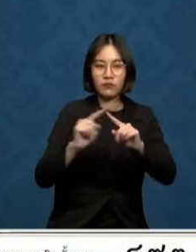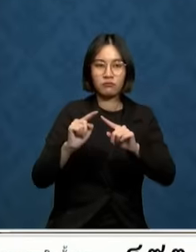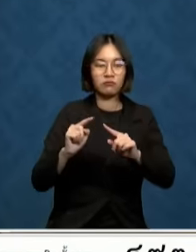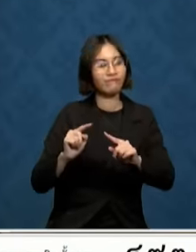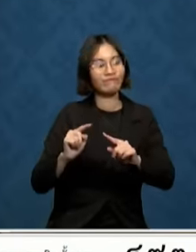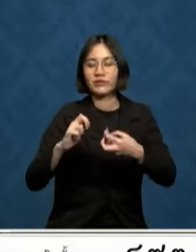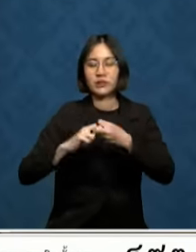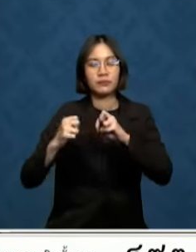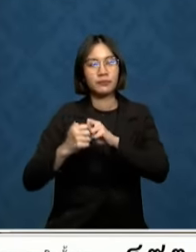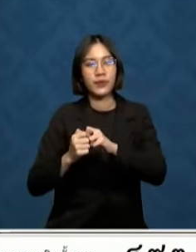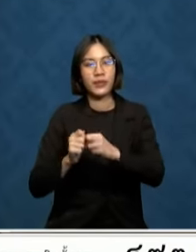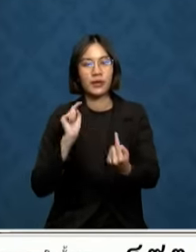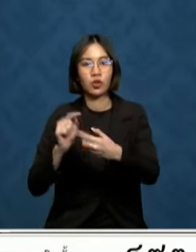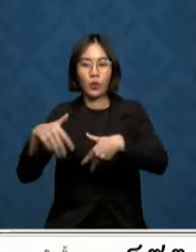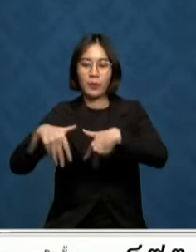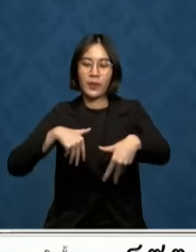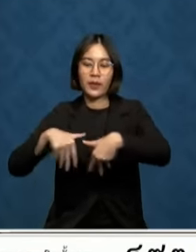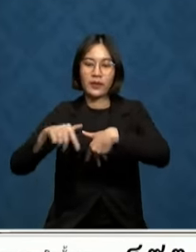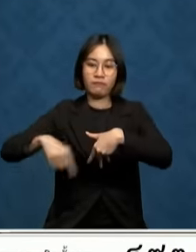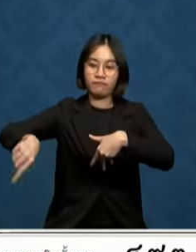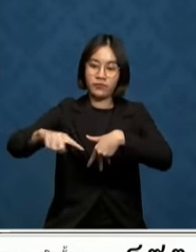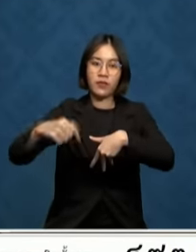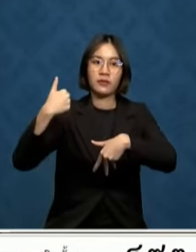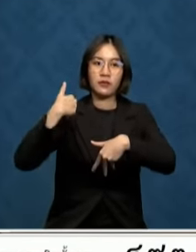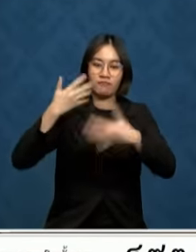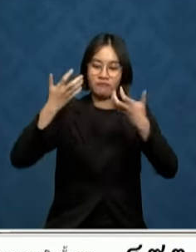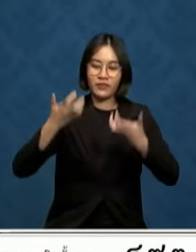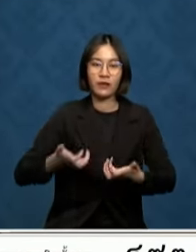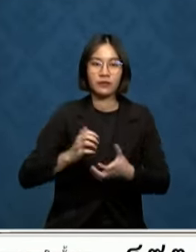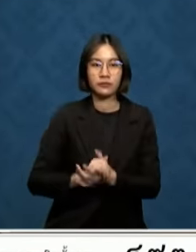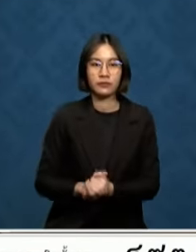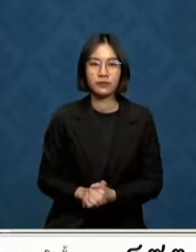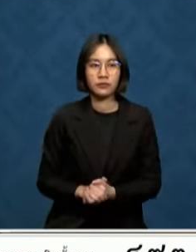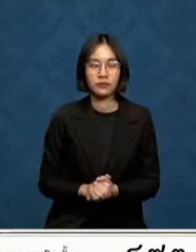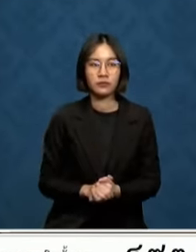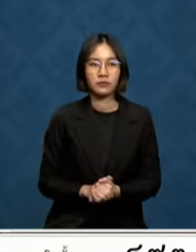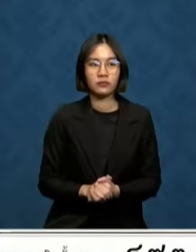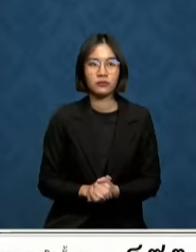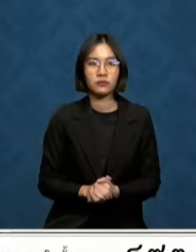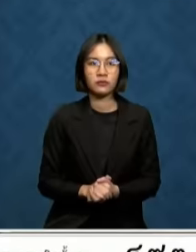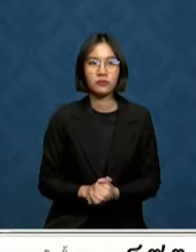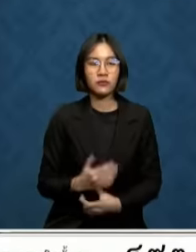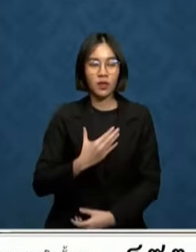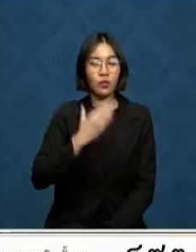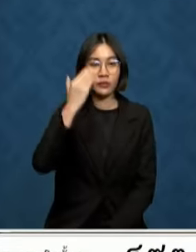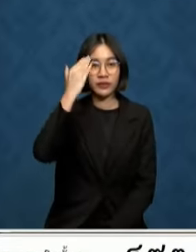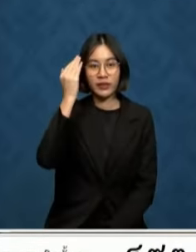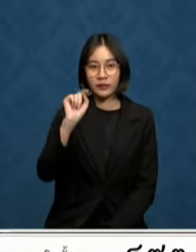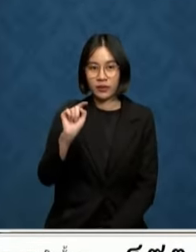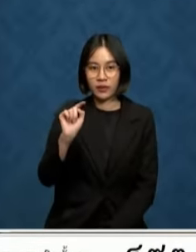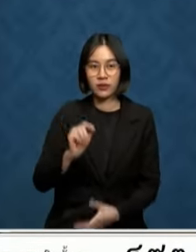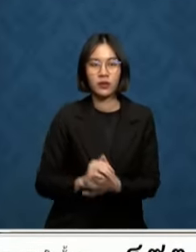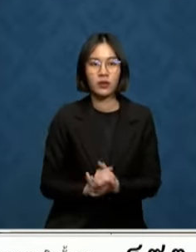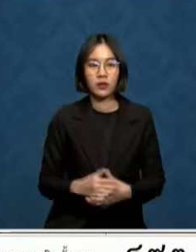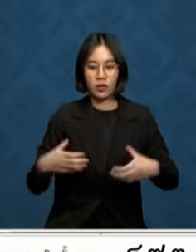สรางความเดือดร้อน ให้กพนองประชาชนทั่วไป อย่างมะโหลาณท่านประธานครับ ผมทราบดีครับว่า